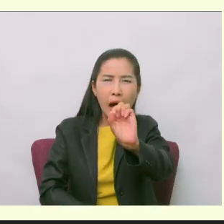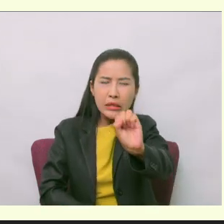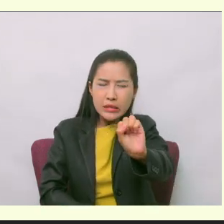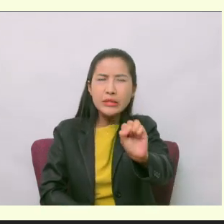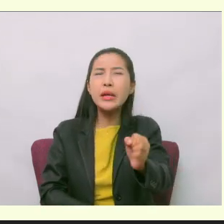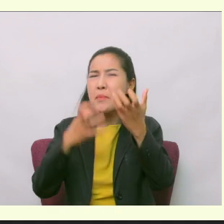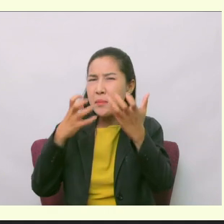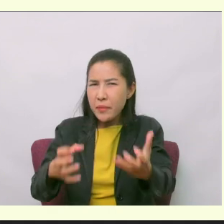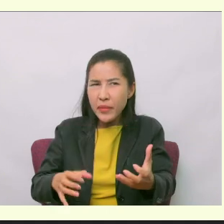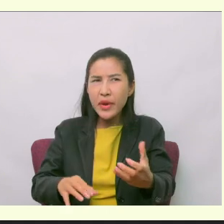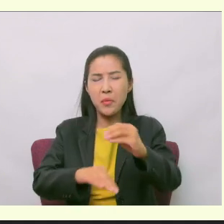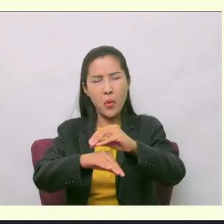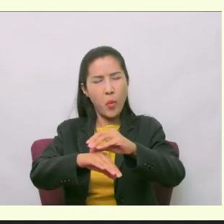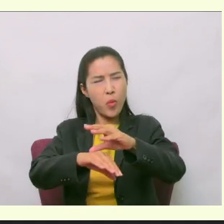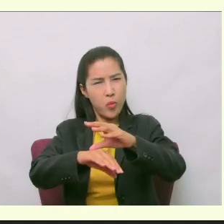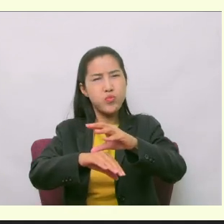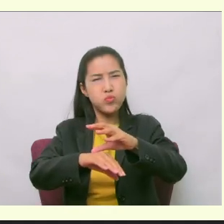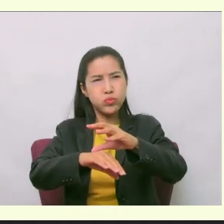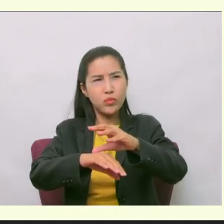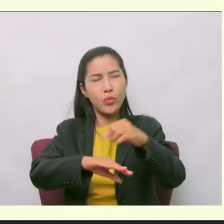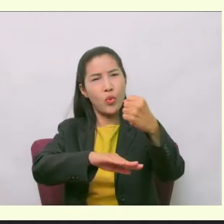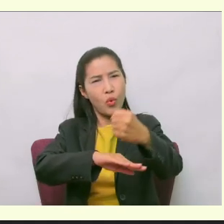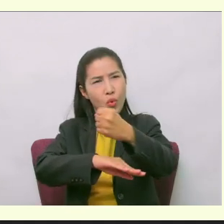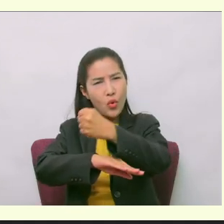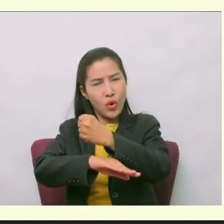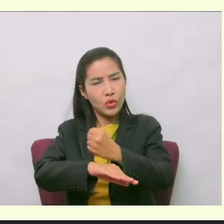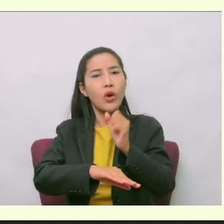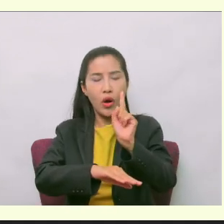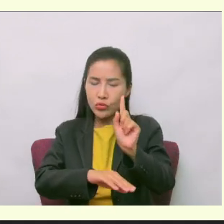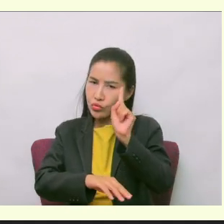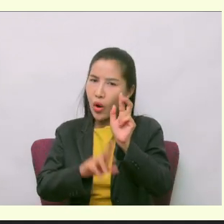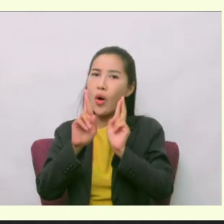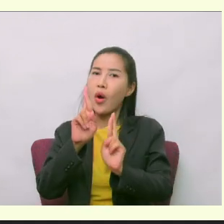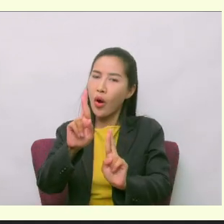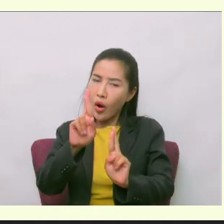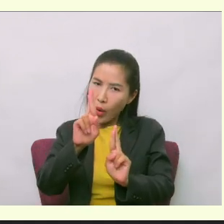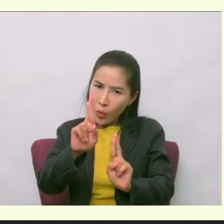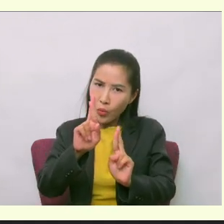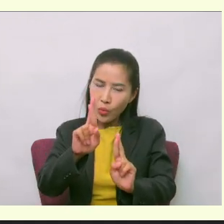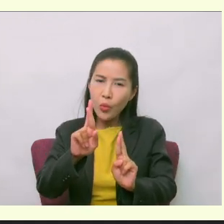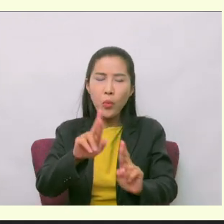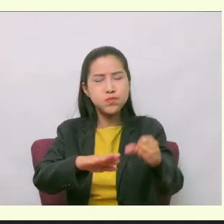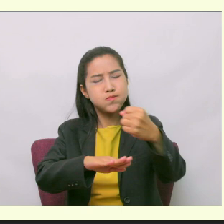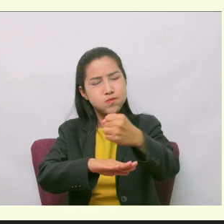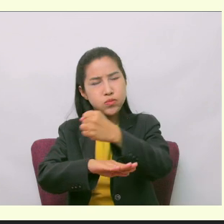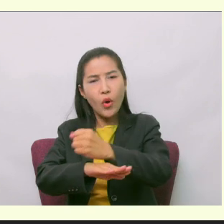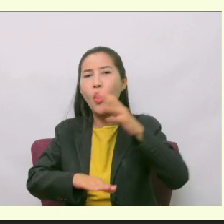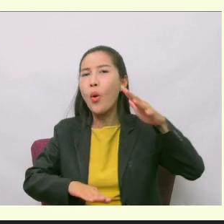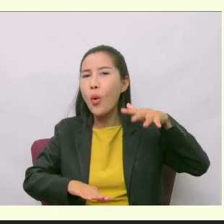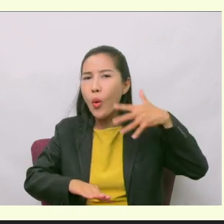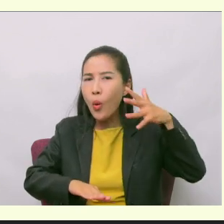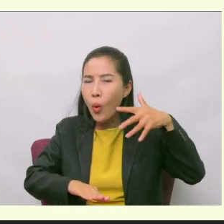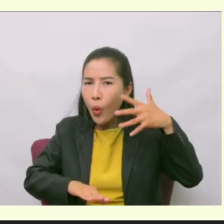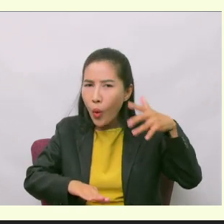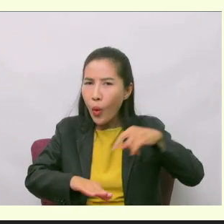การข้อบวมรุนแรงการใช้ลูกประคบก็จะต้องระมัดระวังเป็นพิเศษนะคะแล้วก็ในเรื่องของความร้อนกับระยะเวลาใน